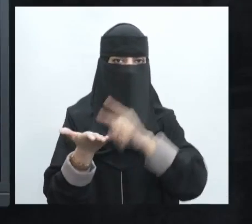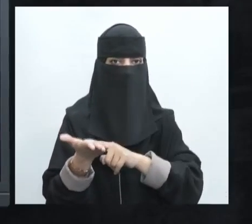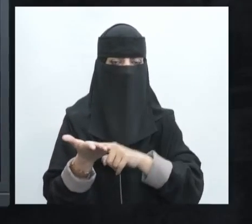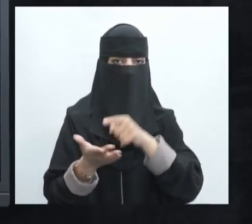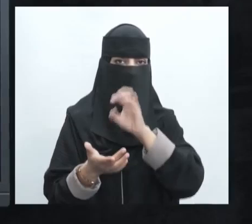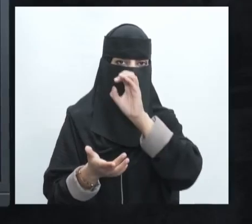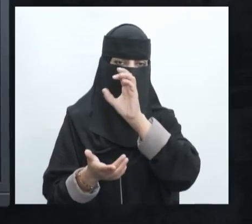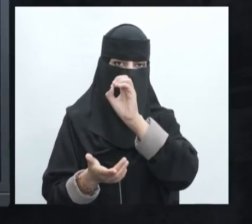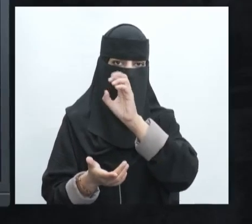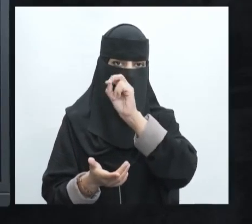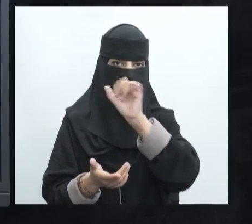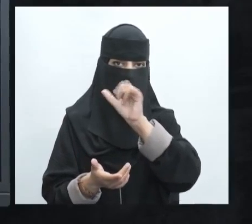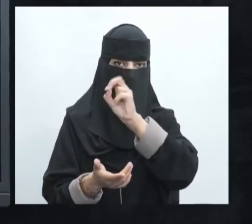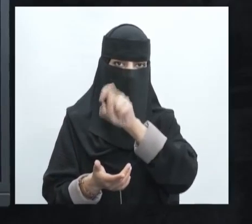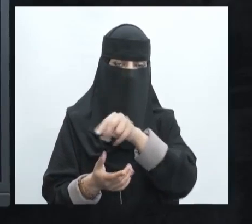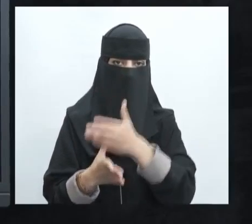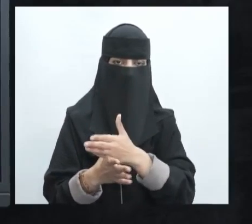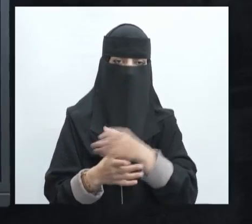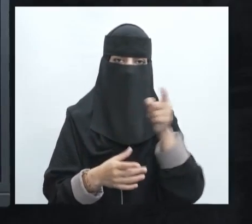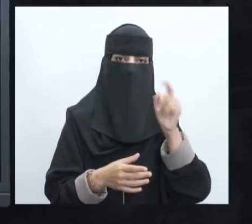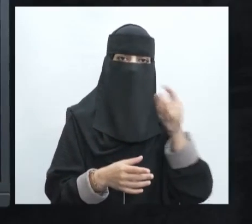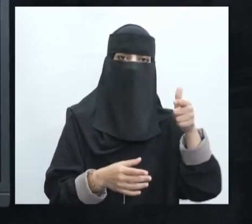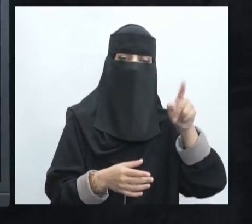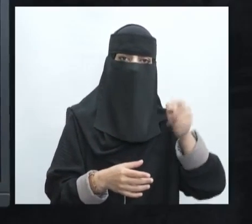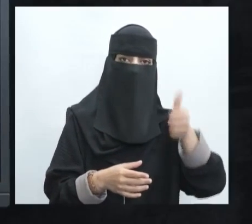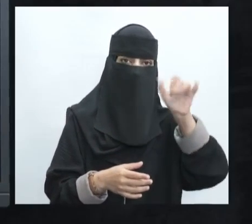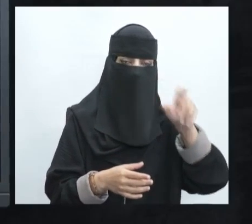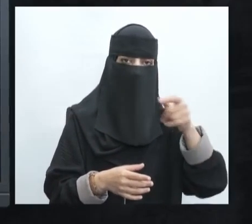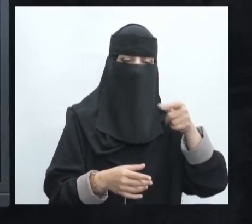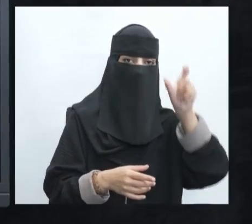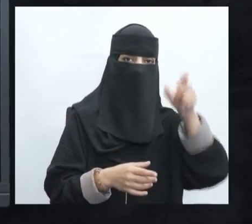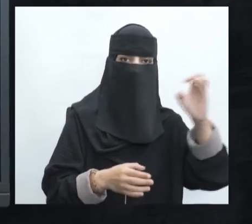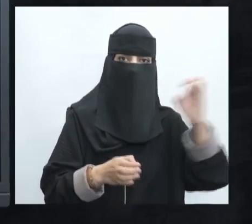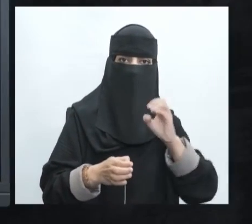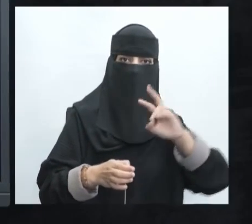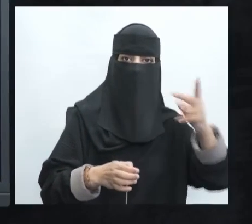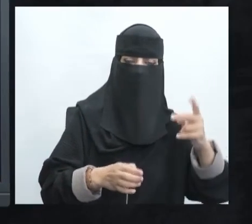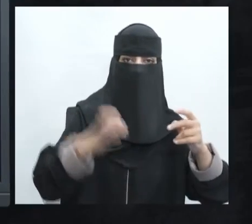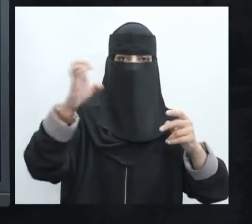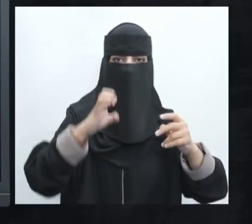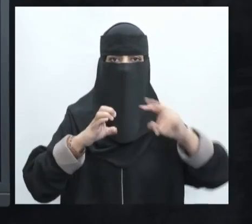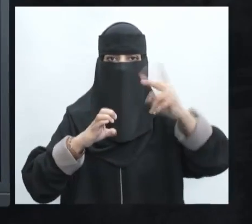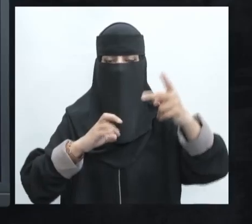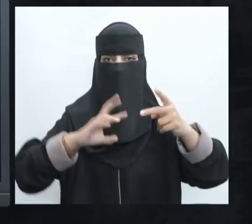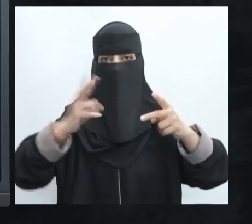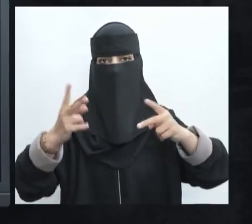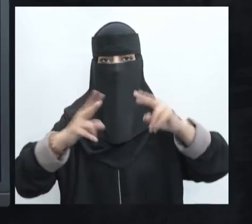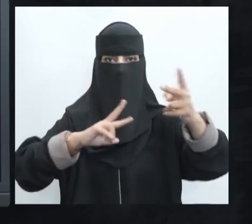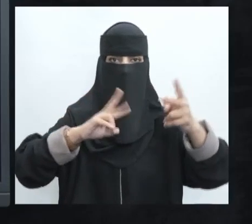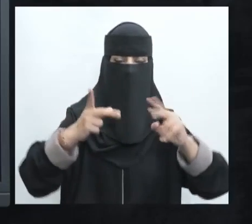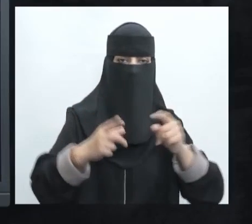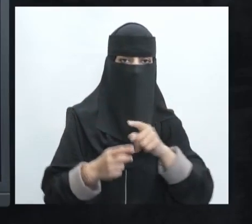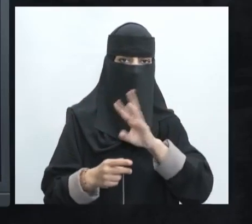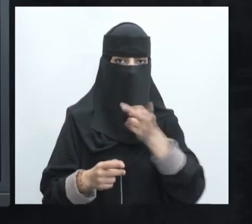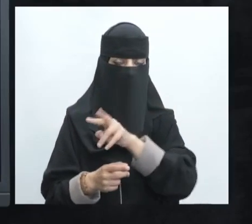به يختلف من شخص إلى شخص آخر، إذا هو عبارة عن وجهات نظر. كذلك